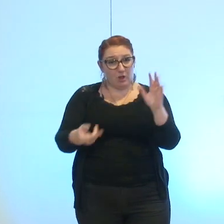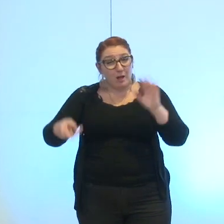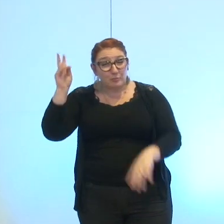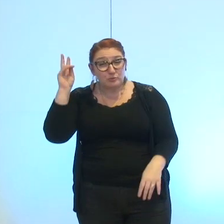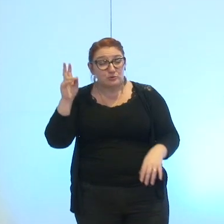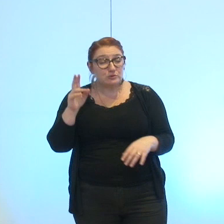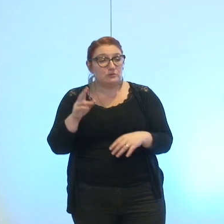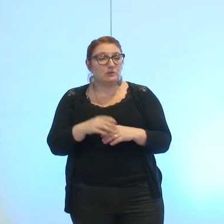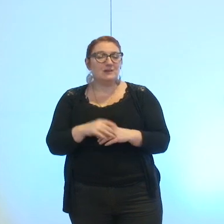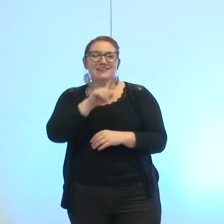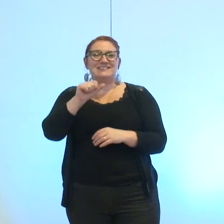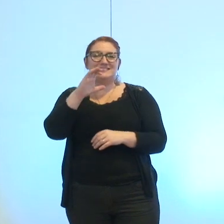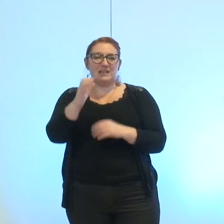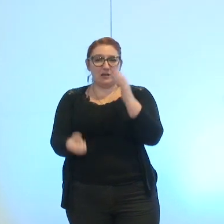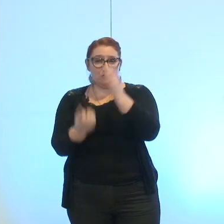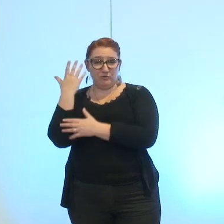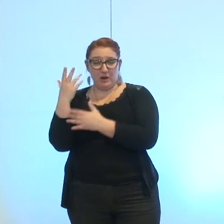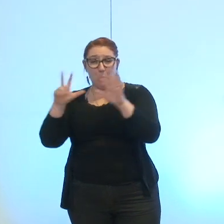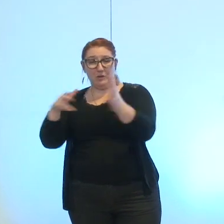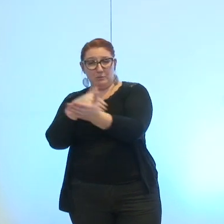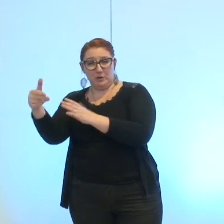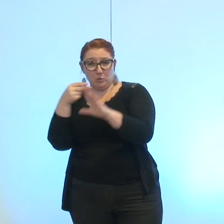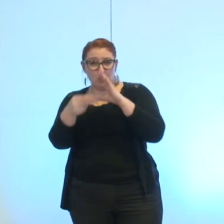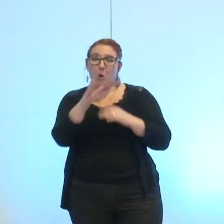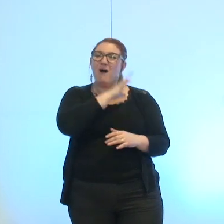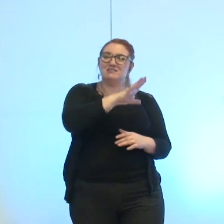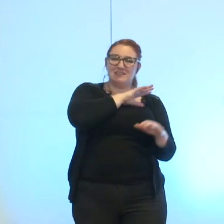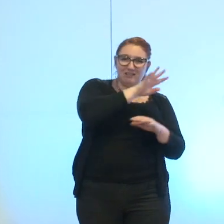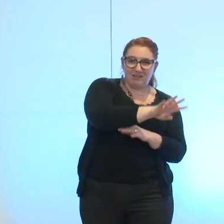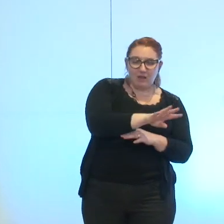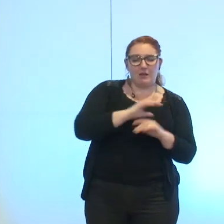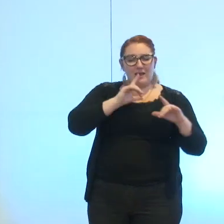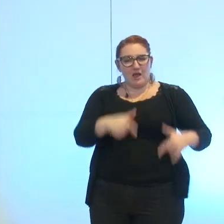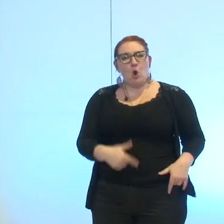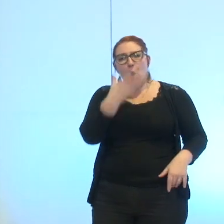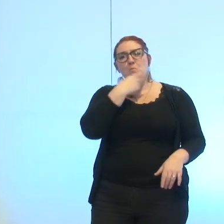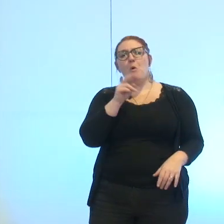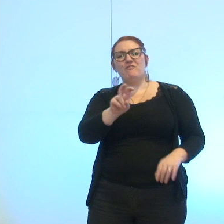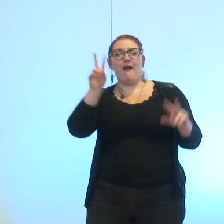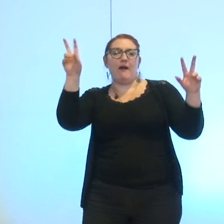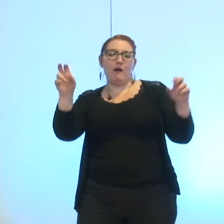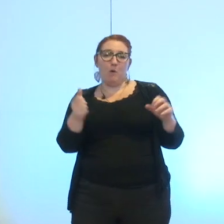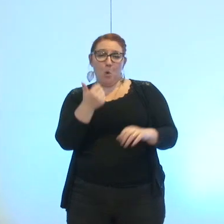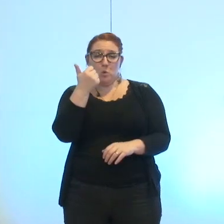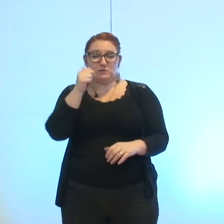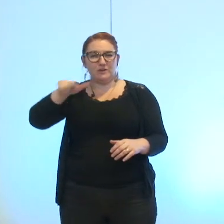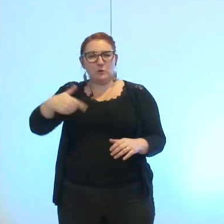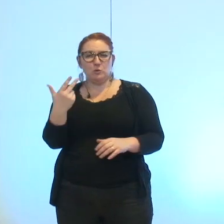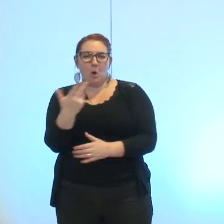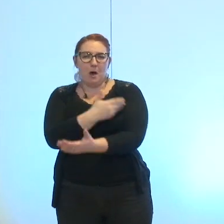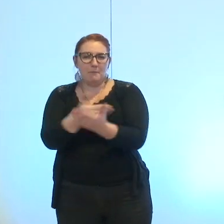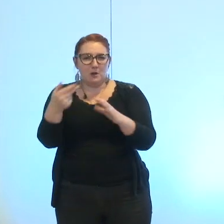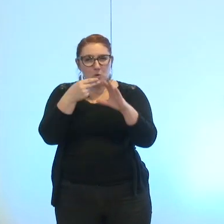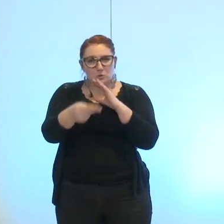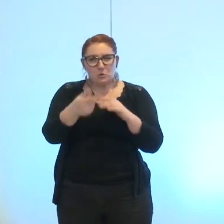millions d'euros contre 4 pour les anciennes on nous parle de l'école Beauvert qui a coûté 11,3 million d'euros ce qui grève les